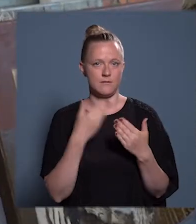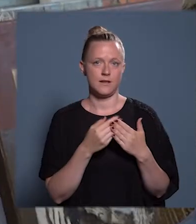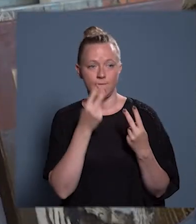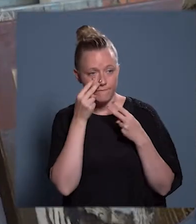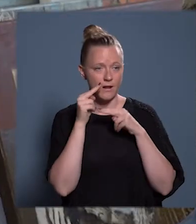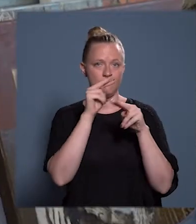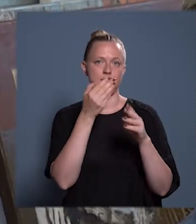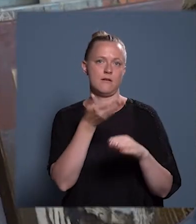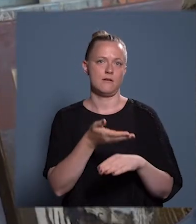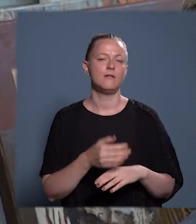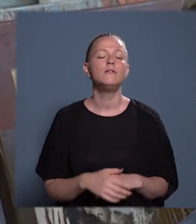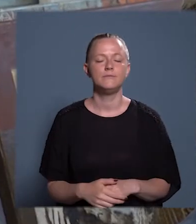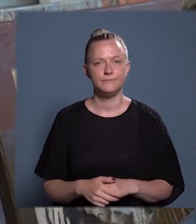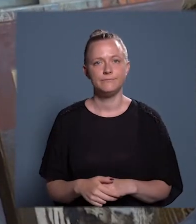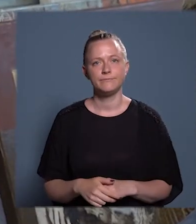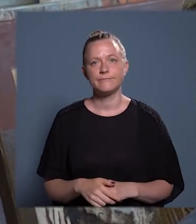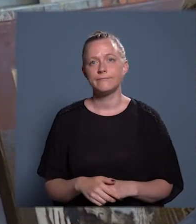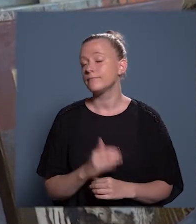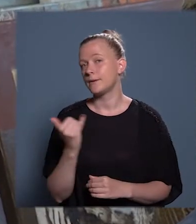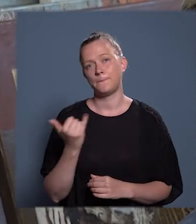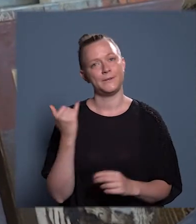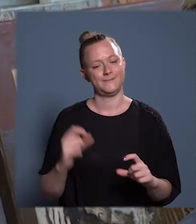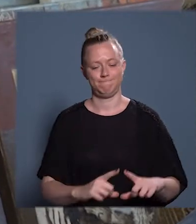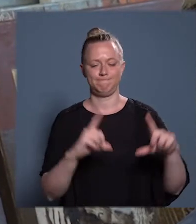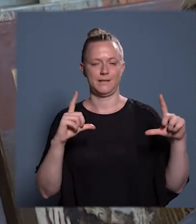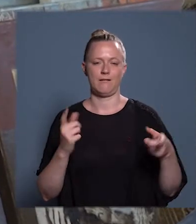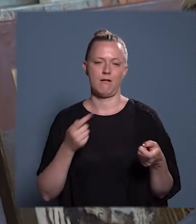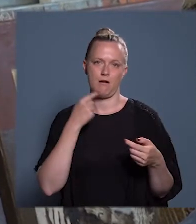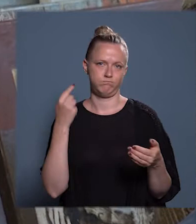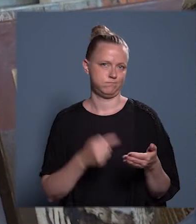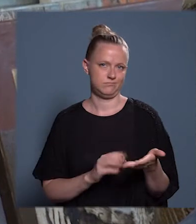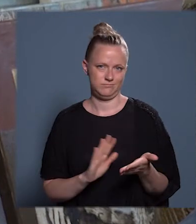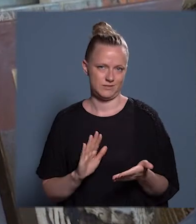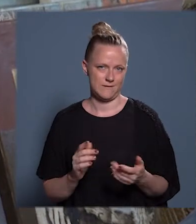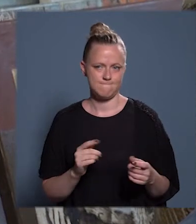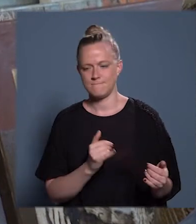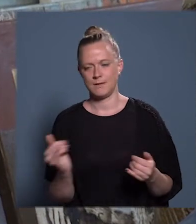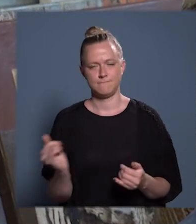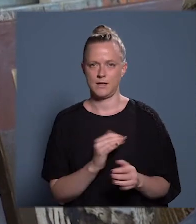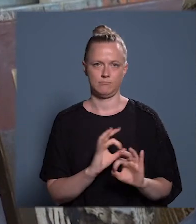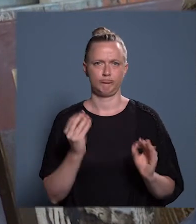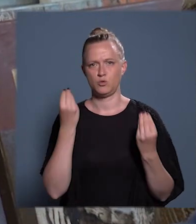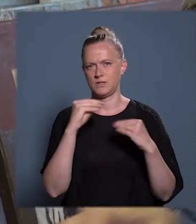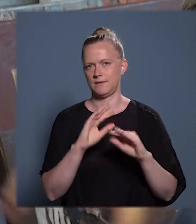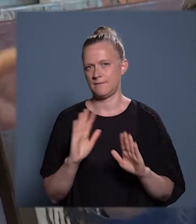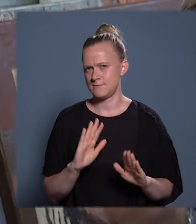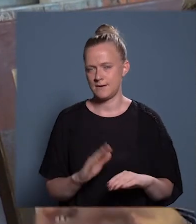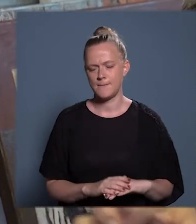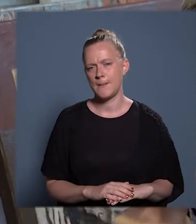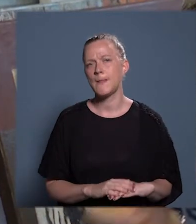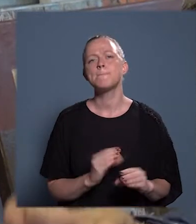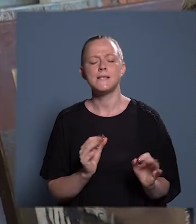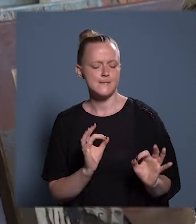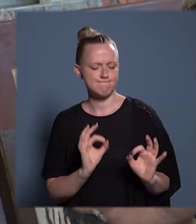rá. Mert nem mindig a méret a lényeges, hanem az, hogy mennyire peng az